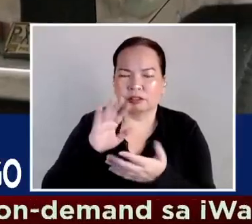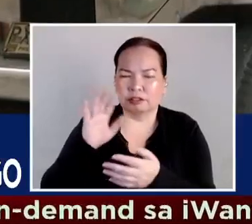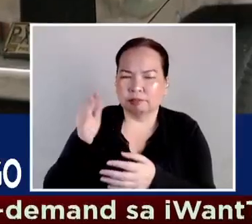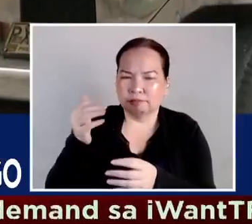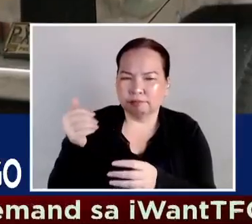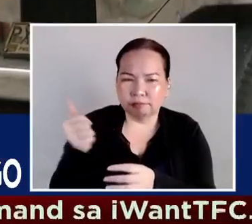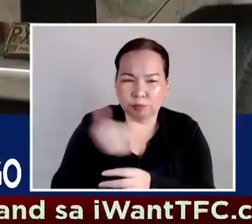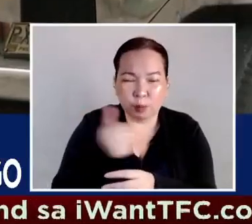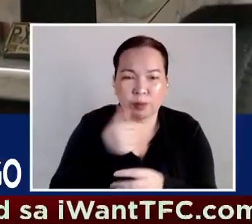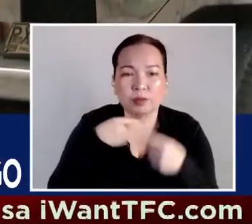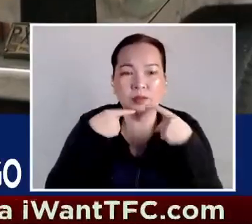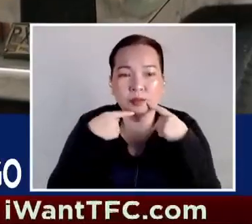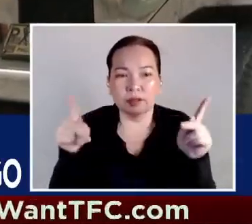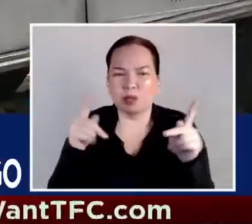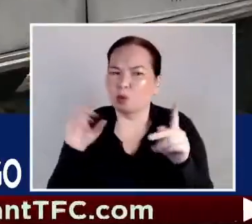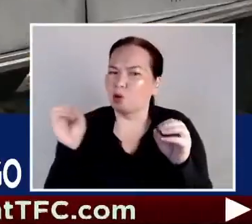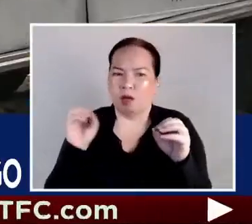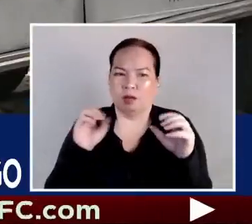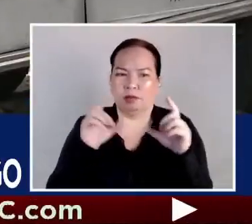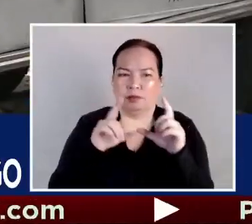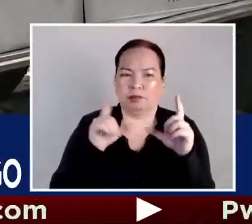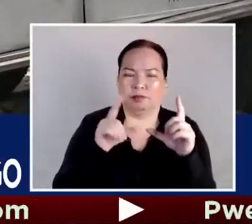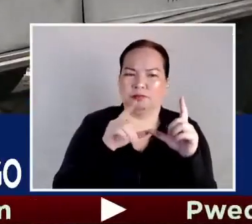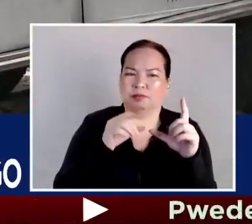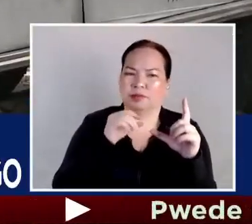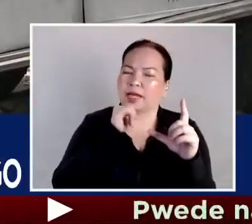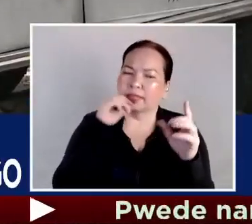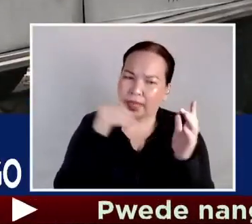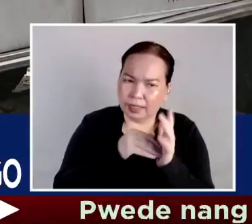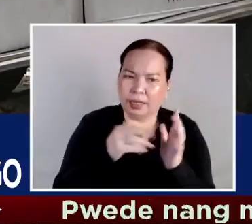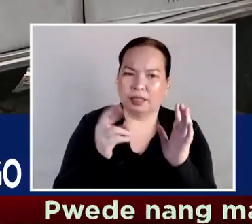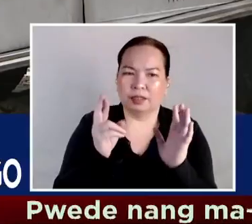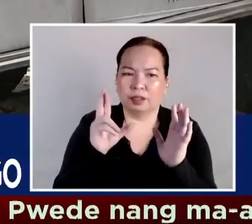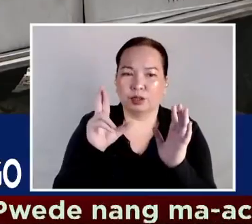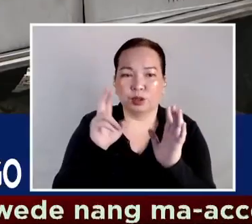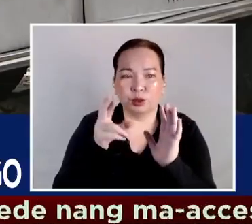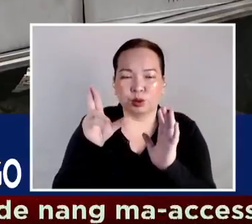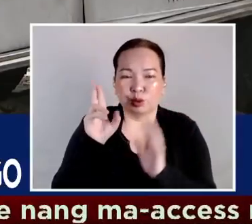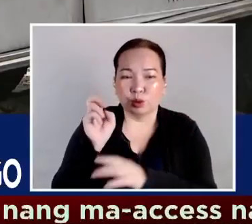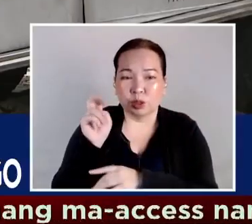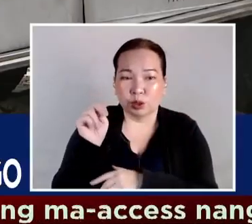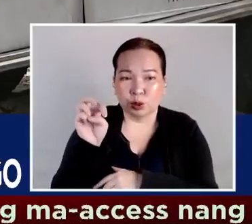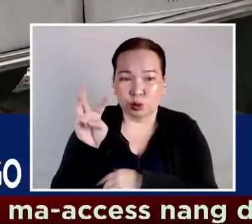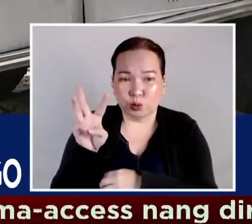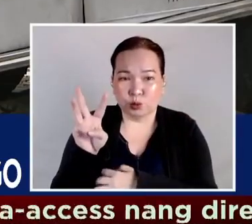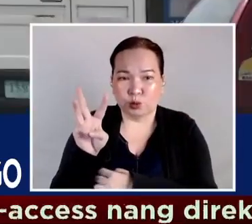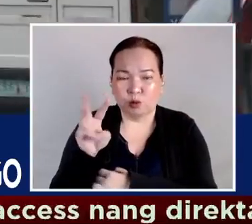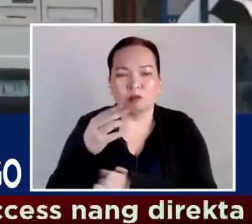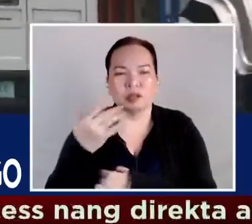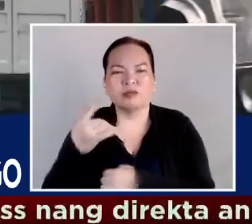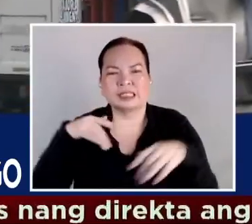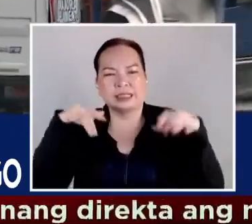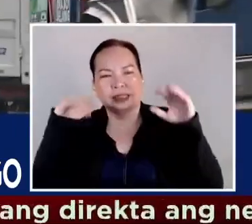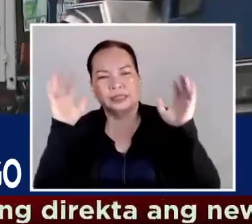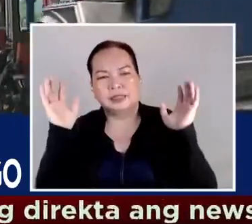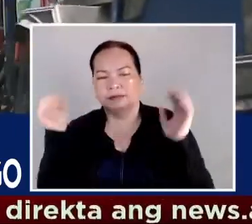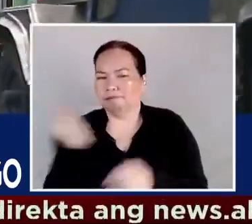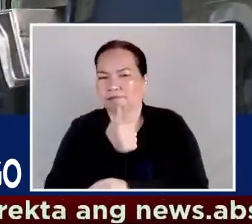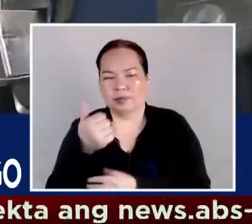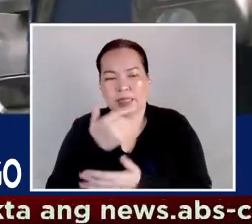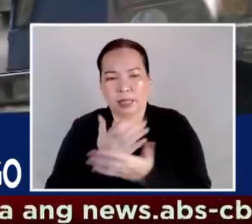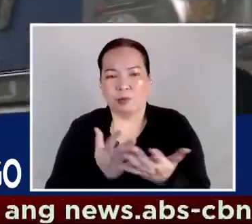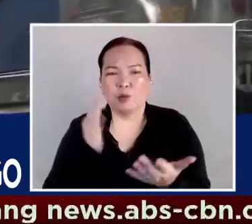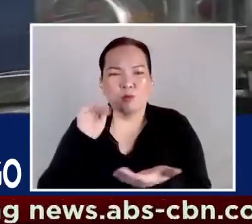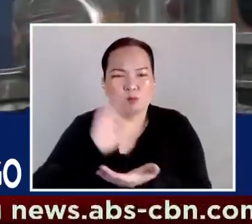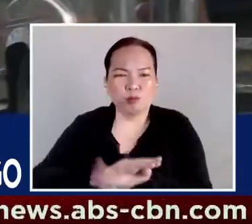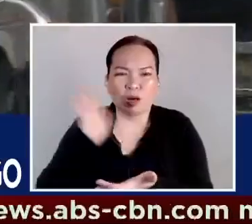pa sa record na ito ng LTFRB ang mga pampublikong sasakyan na kamakailan lang huminto na sa pagbiyahe. Bukod sa taas presyo